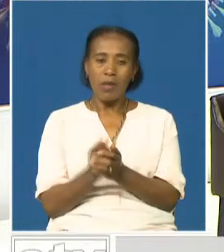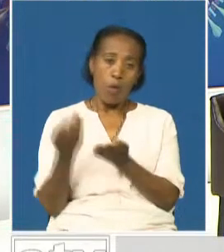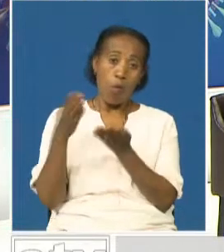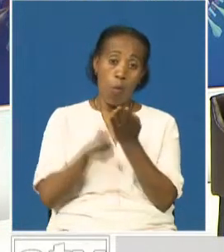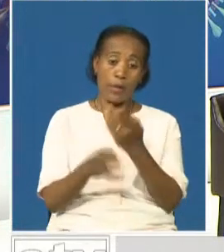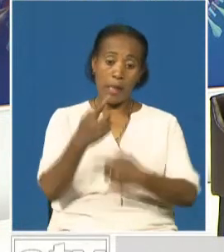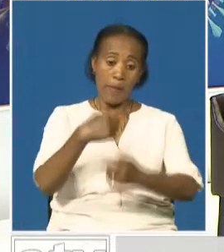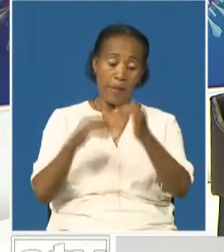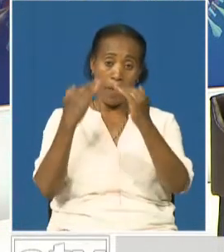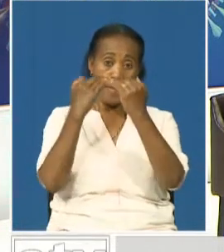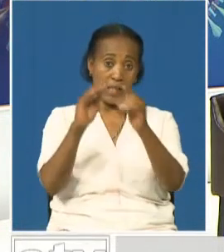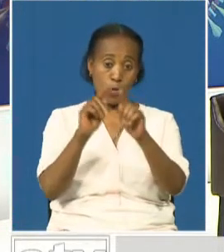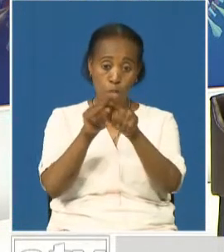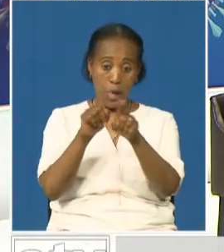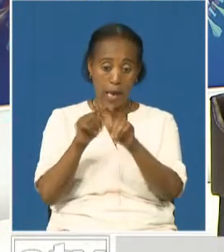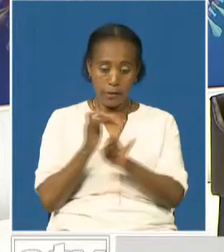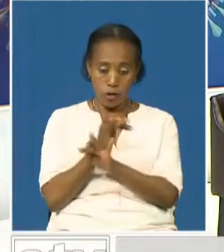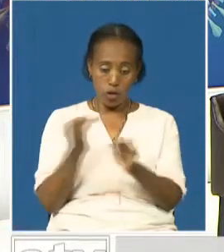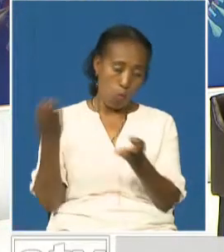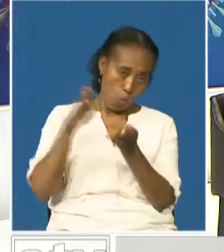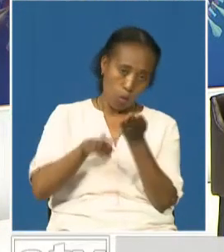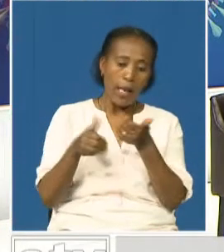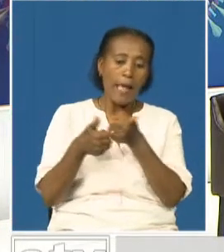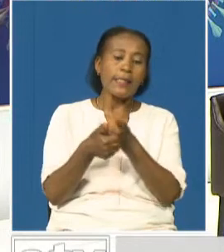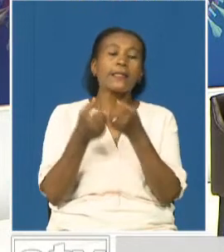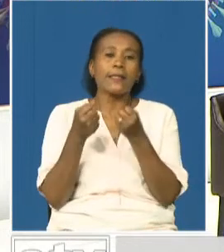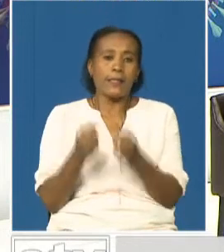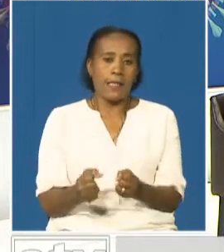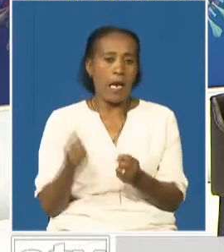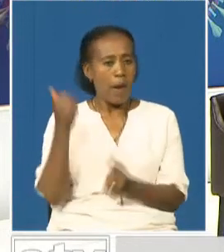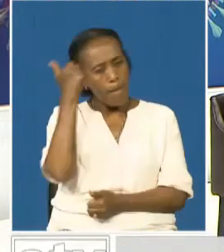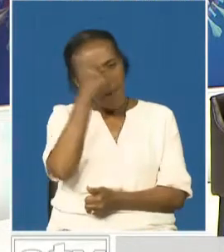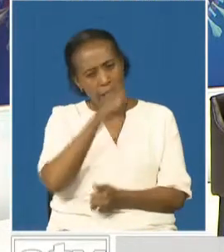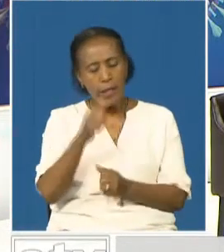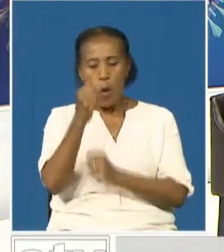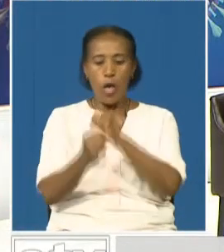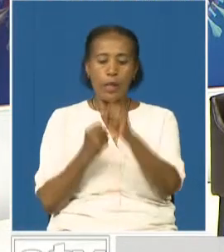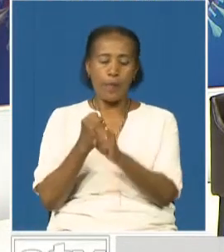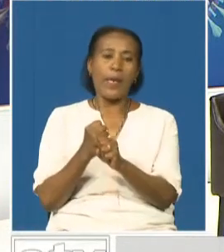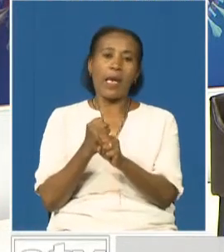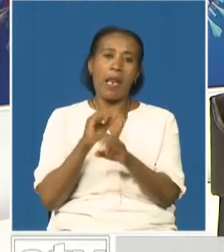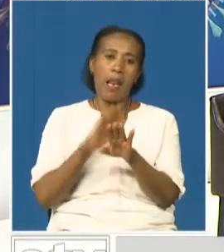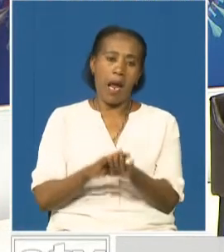የሞት የመከሰት መጠኑ ቢለያይም ግን ሞት ሊያስከትል ይችላል በየትኛውም እድሜ ላይ ነው እንግሊዝ ካሁን የሚወጡት